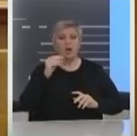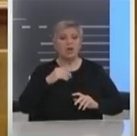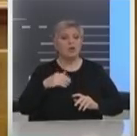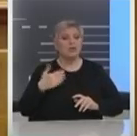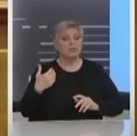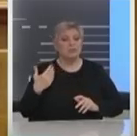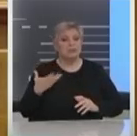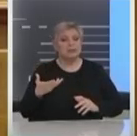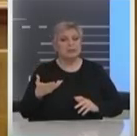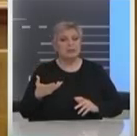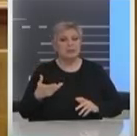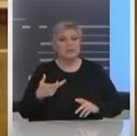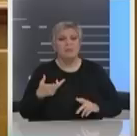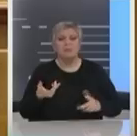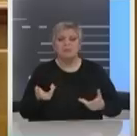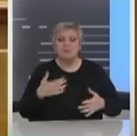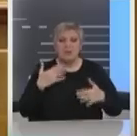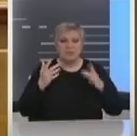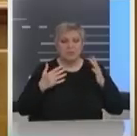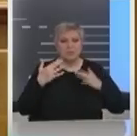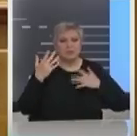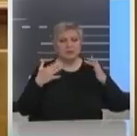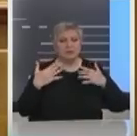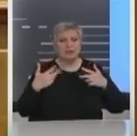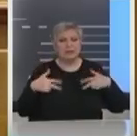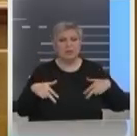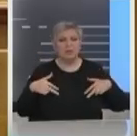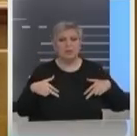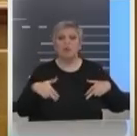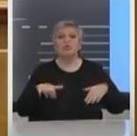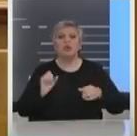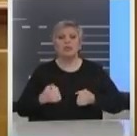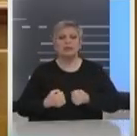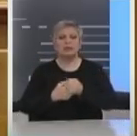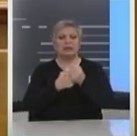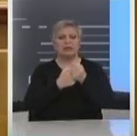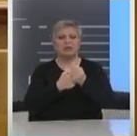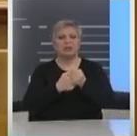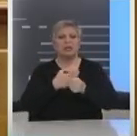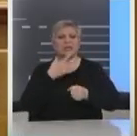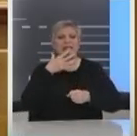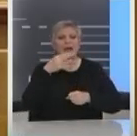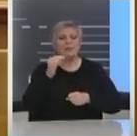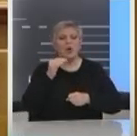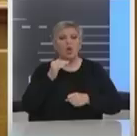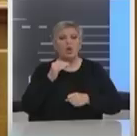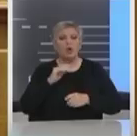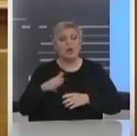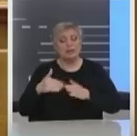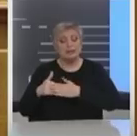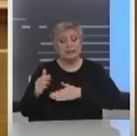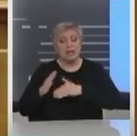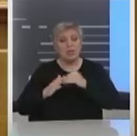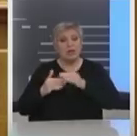Υπουργέ, γιατί δεν τη στηρίζετε? Γιατί την υπονομεύετε δημιουργώντας ένα άλλο παράλληλο ελεγκτικό σώμα το οποίο αναφέρεται, προσέξτε, απευθείας στον